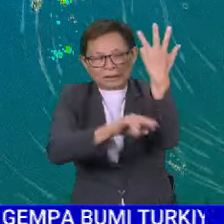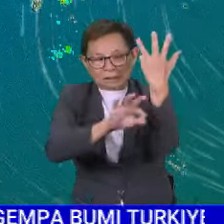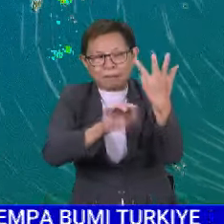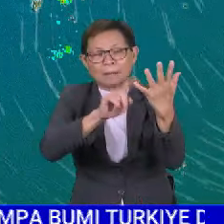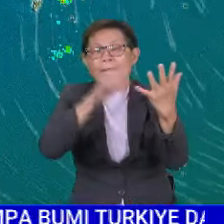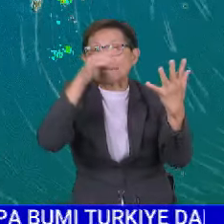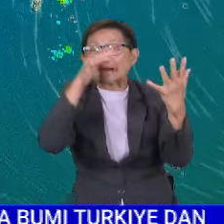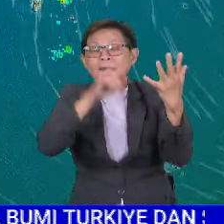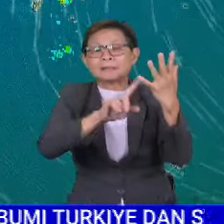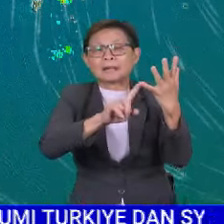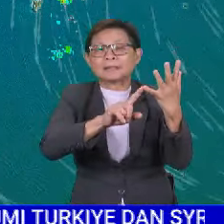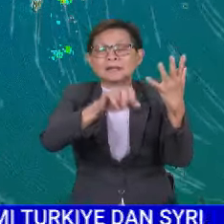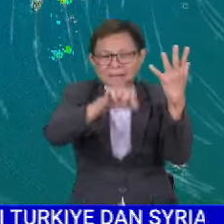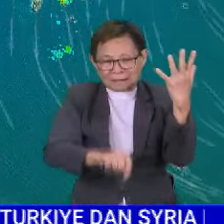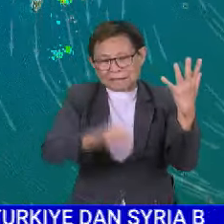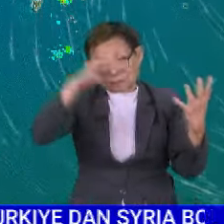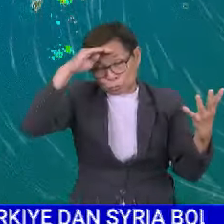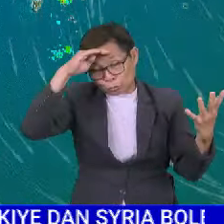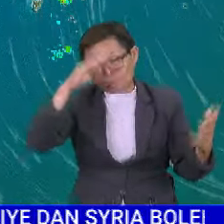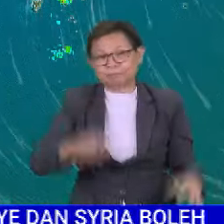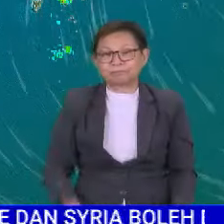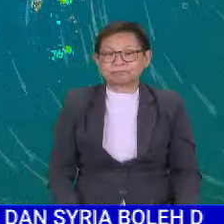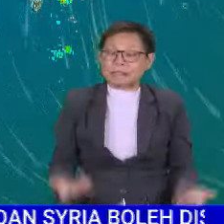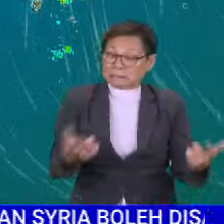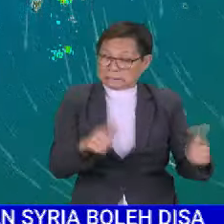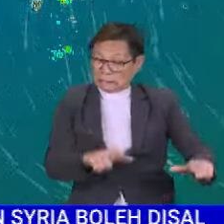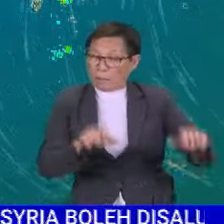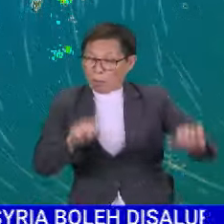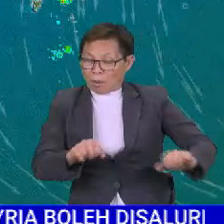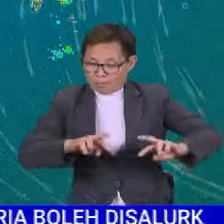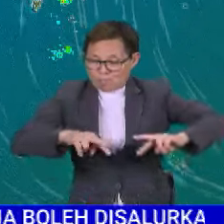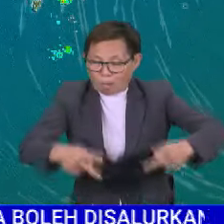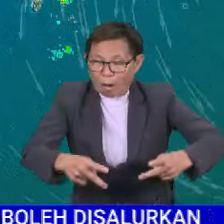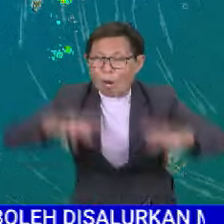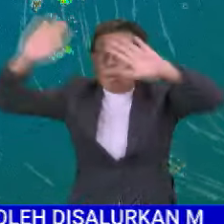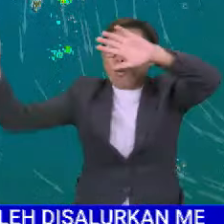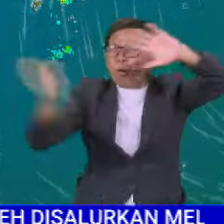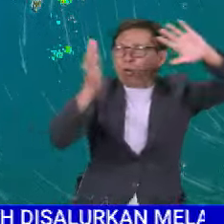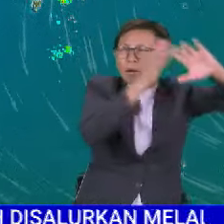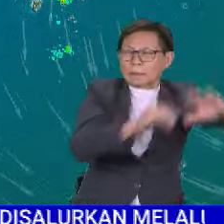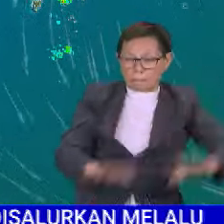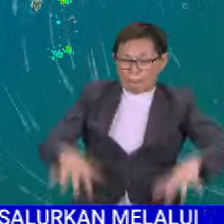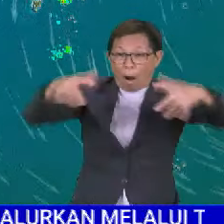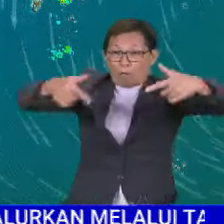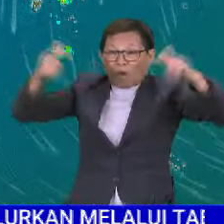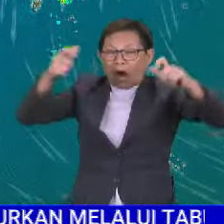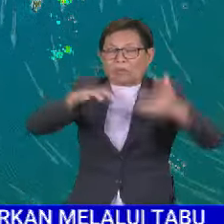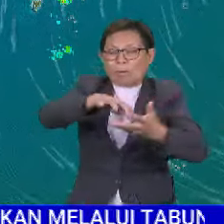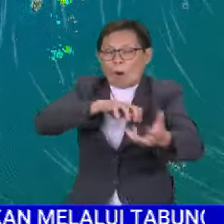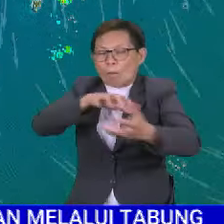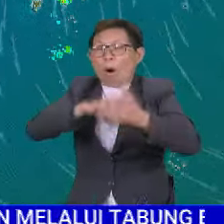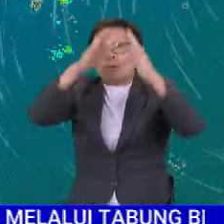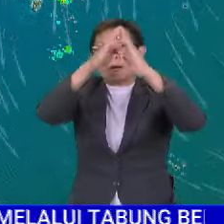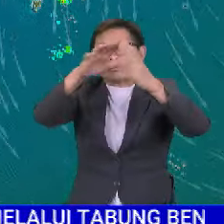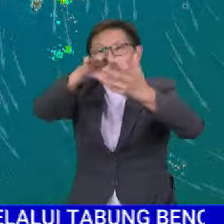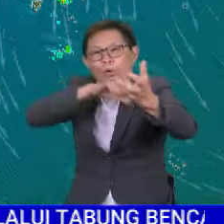dan juga barat dan selatan Johor. Kerana kejadian ini boleh mengakibatkan angin kencang, banjir kilat dan juga kerosakan pada struktur